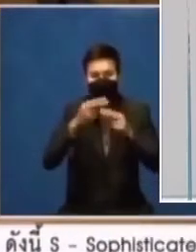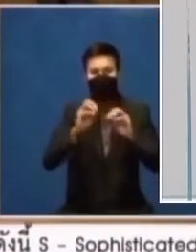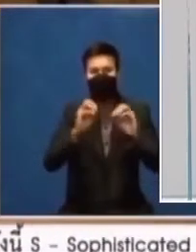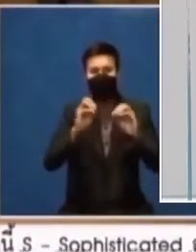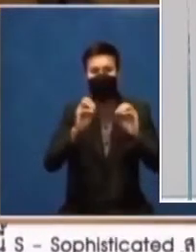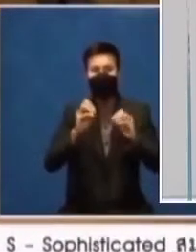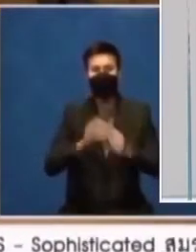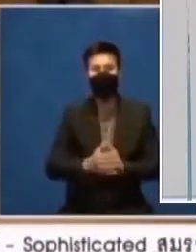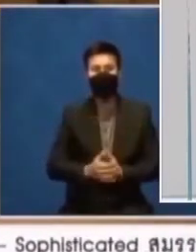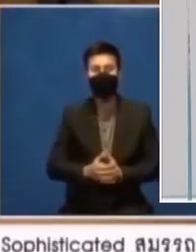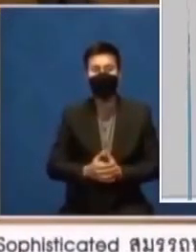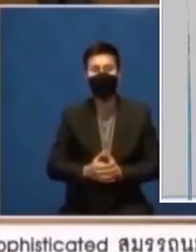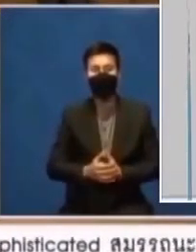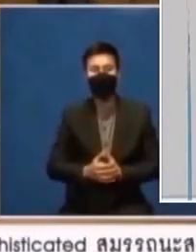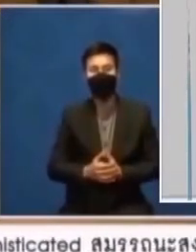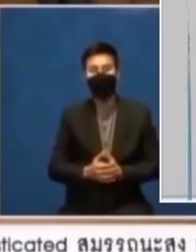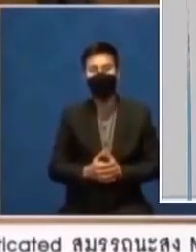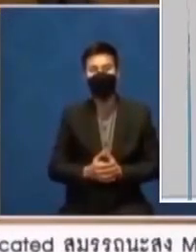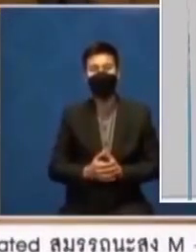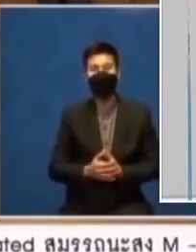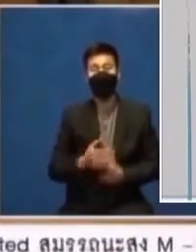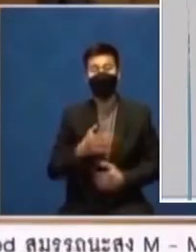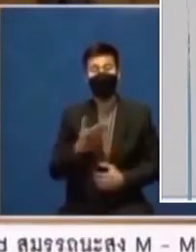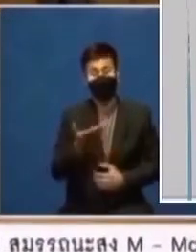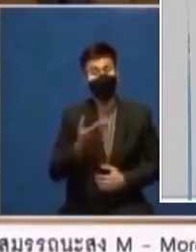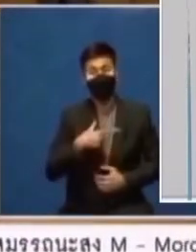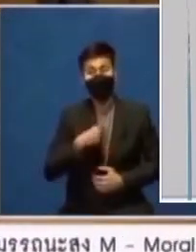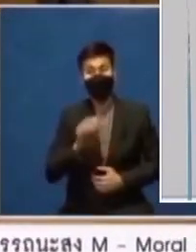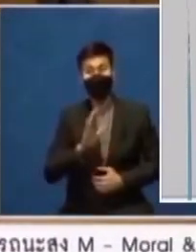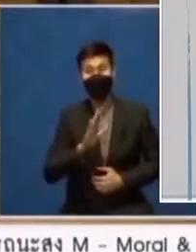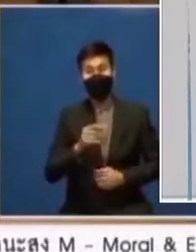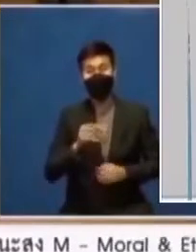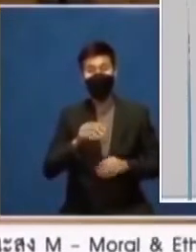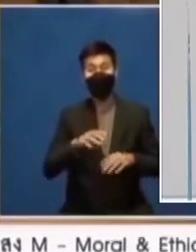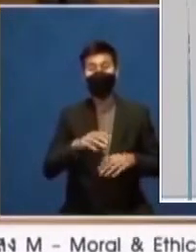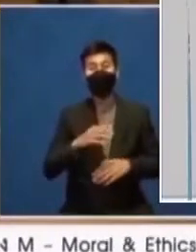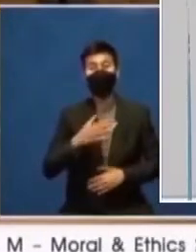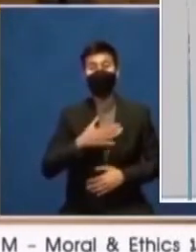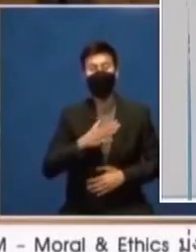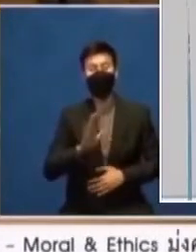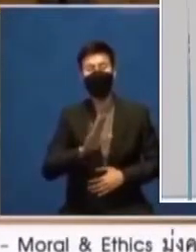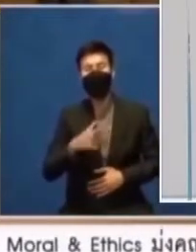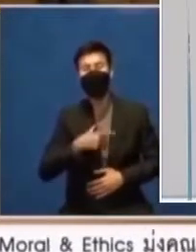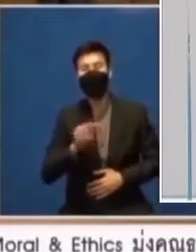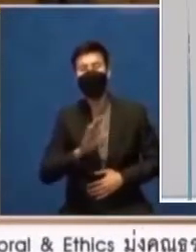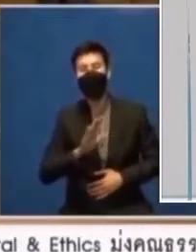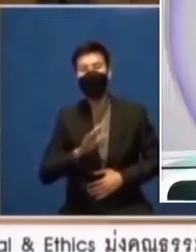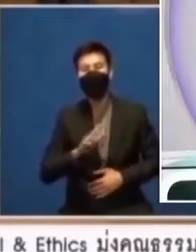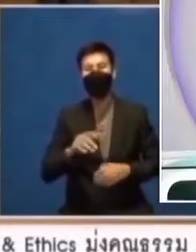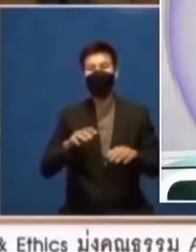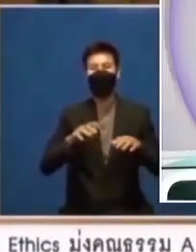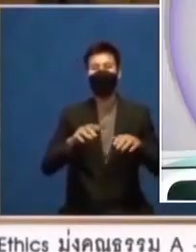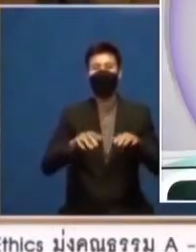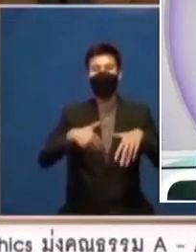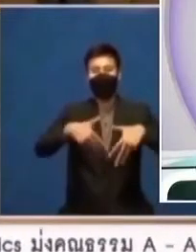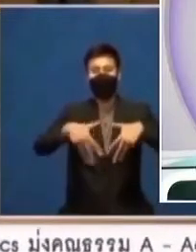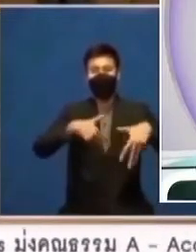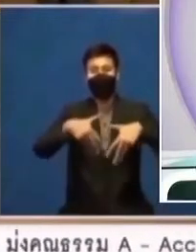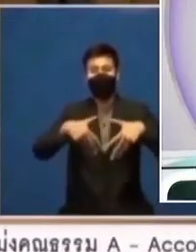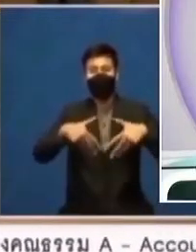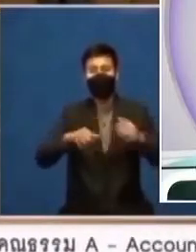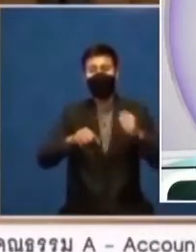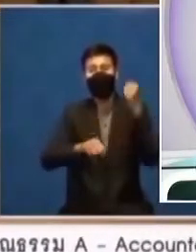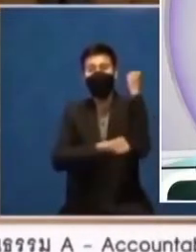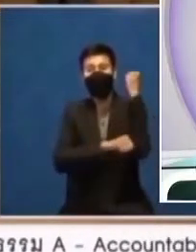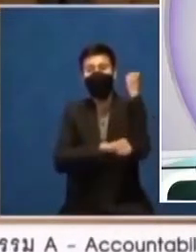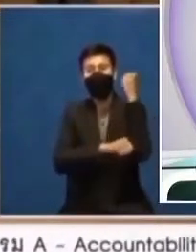ายืนยันว่าในห้องนั้นเนี่ยมันเกิดอะไรขึ้นอย่างที่มีการรายงานหรือไม่ณตอนนี้เนี่ยยังหาภาพไม่ได ้แต่อีกด้